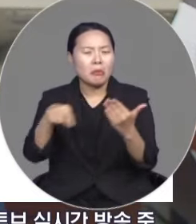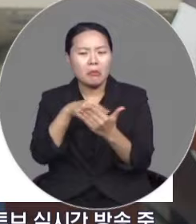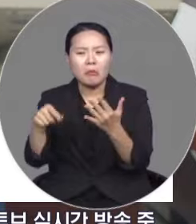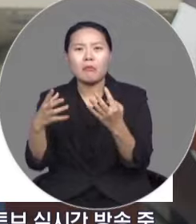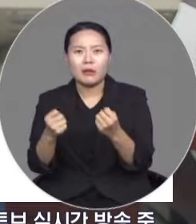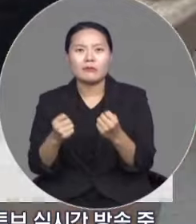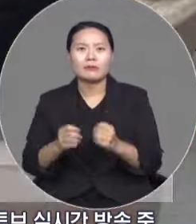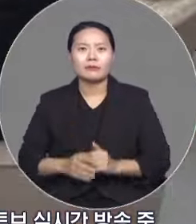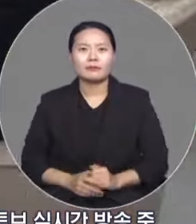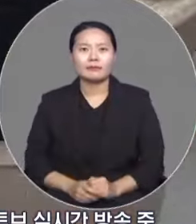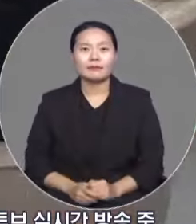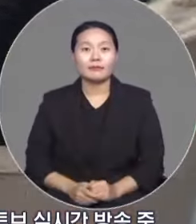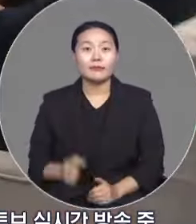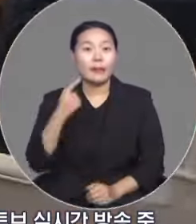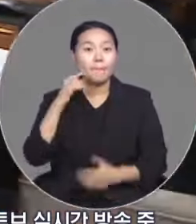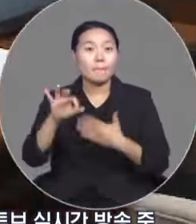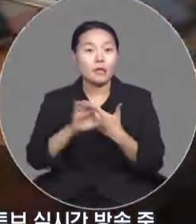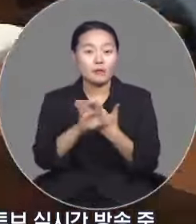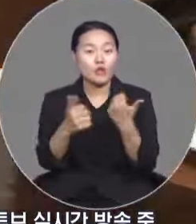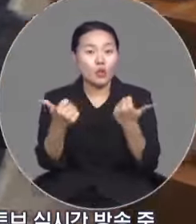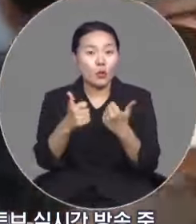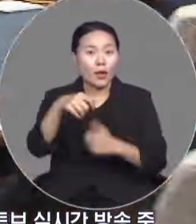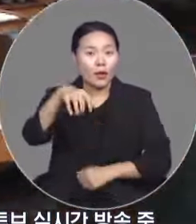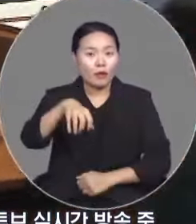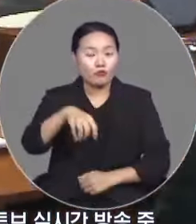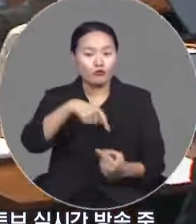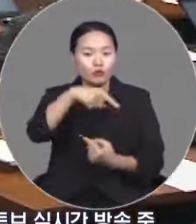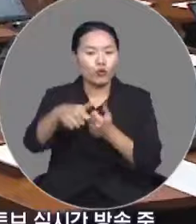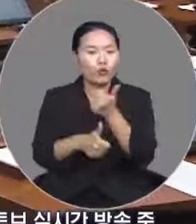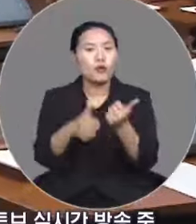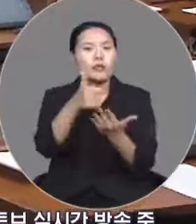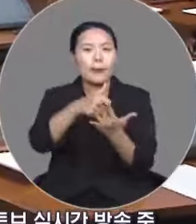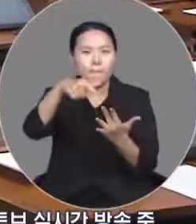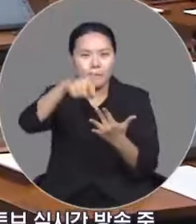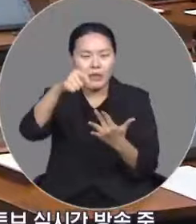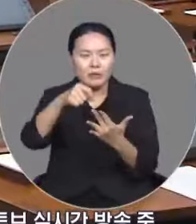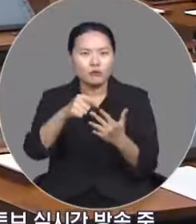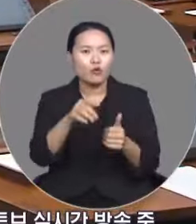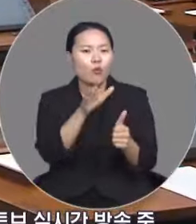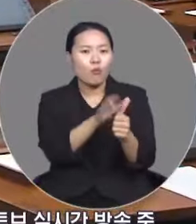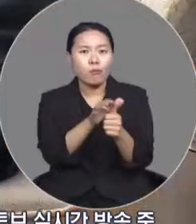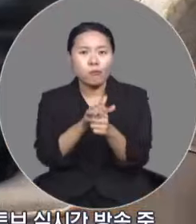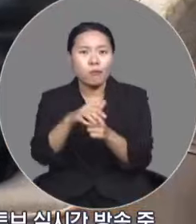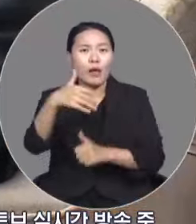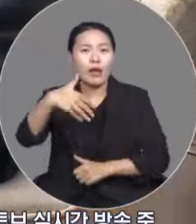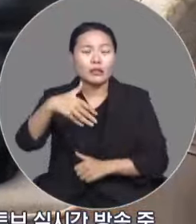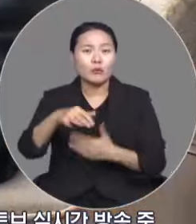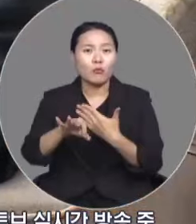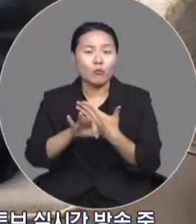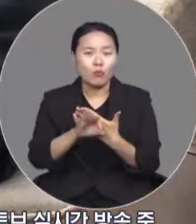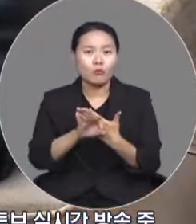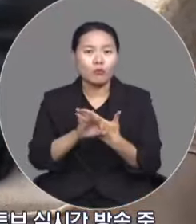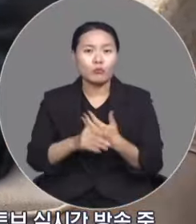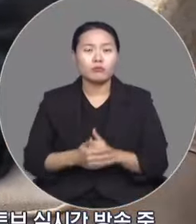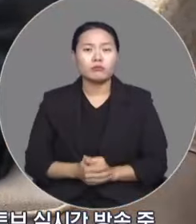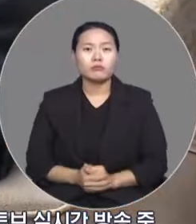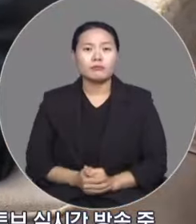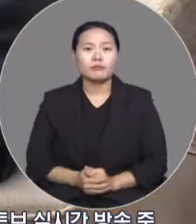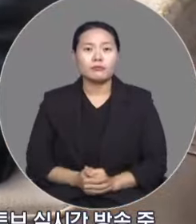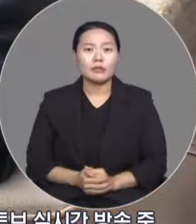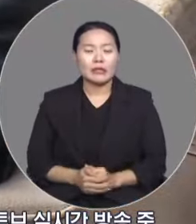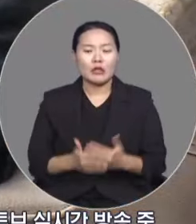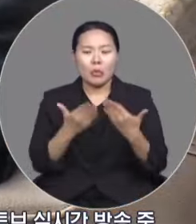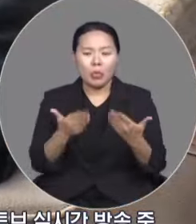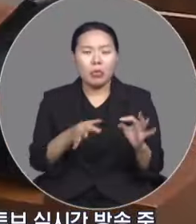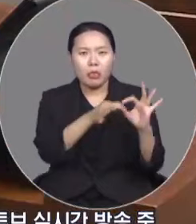주고 있거든요. 만약 이번 임시회에서도 운영위원장 선출과 상임위 배정 등 원구성에 실패하고